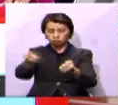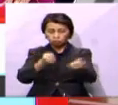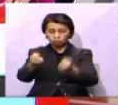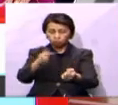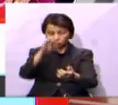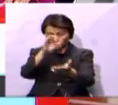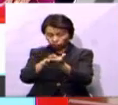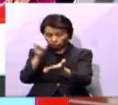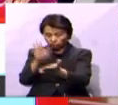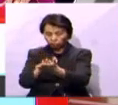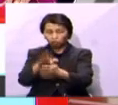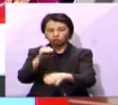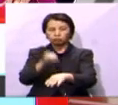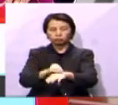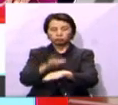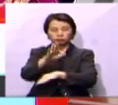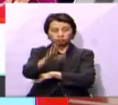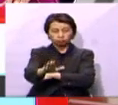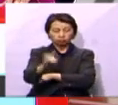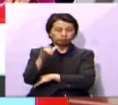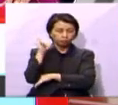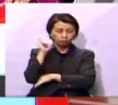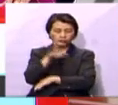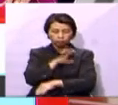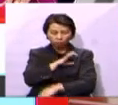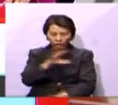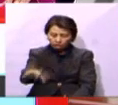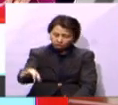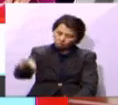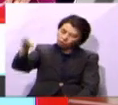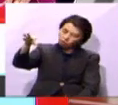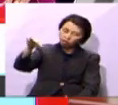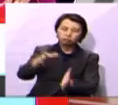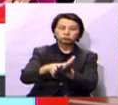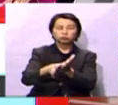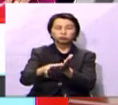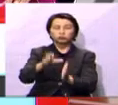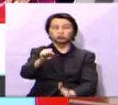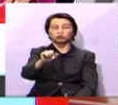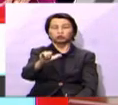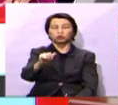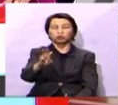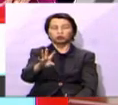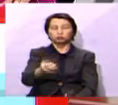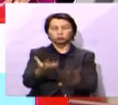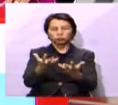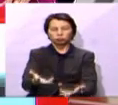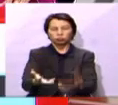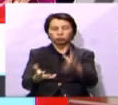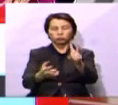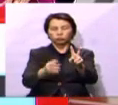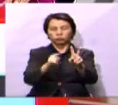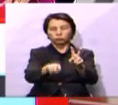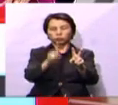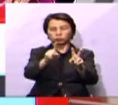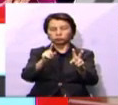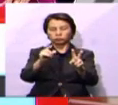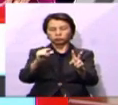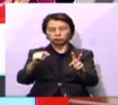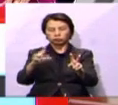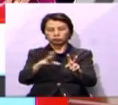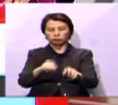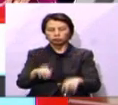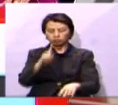suspek di Muara Tabuan petang semalam, polis menjumpai dadah jenis syabu seberat 2.1 gram dan 100